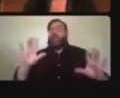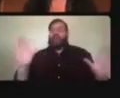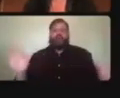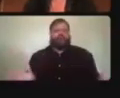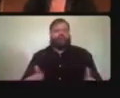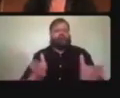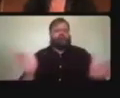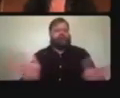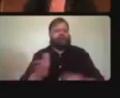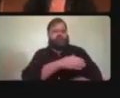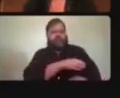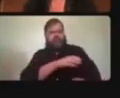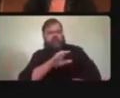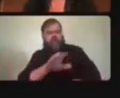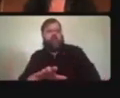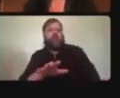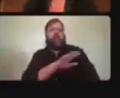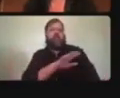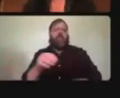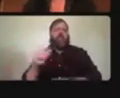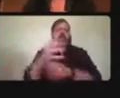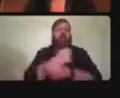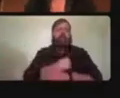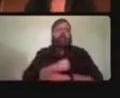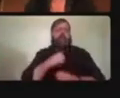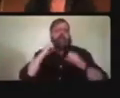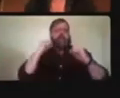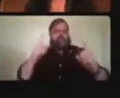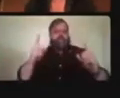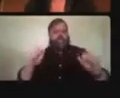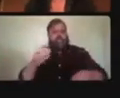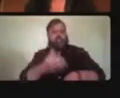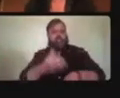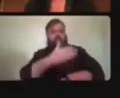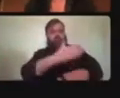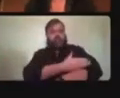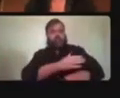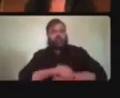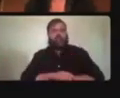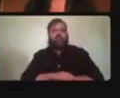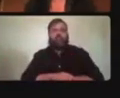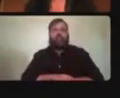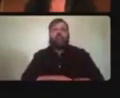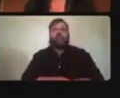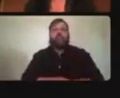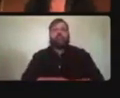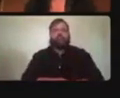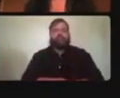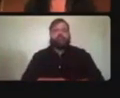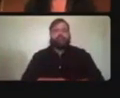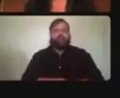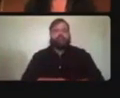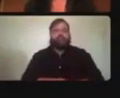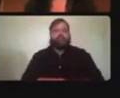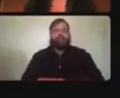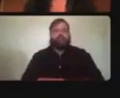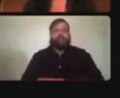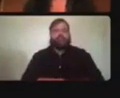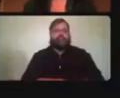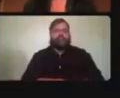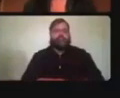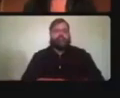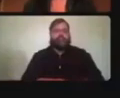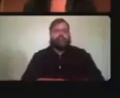katika maisha. Wameweza kuwezeshwa ili waweze kuendelea na masomo yao